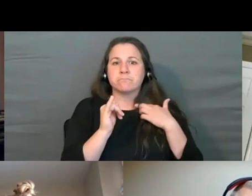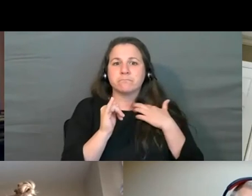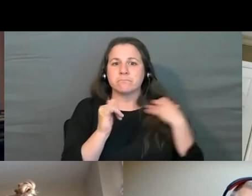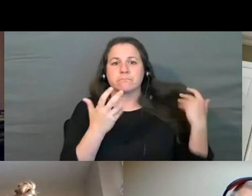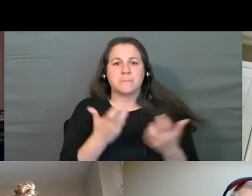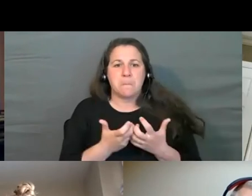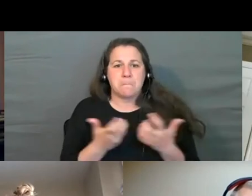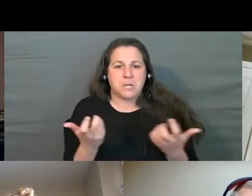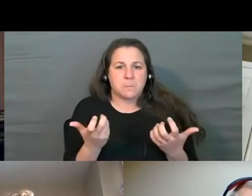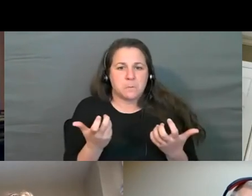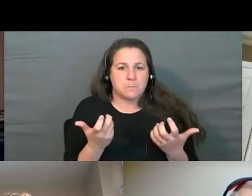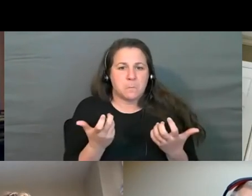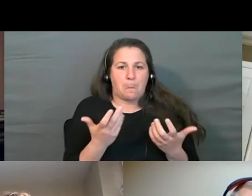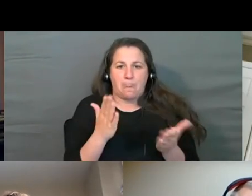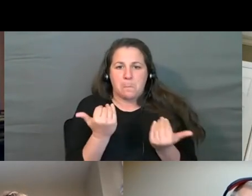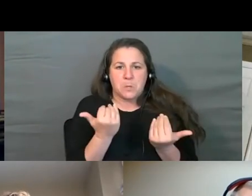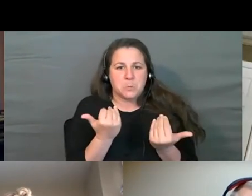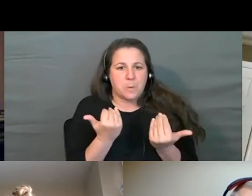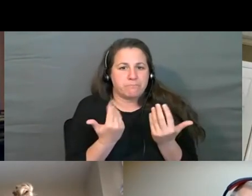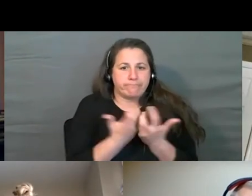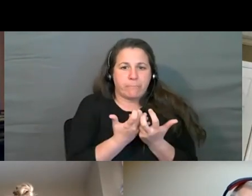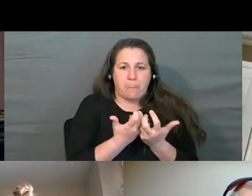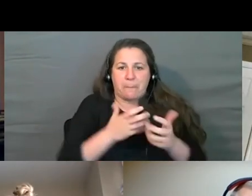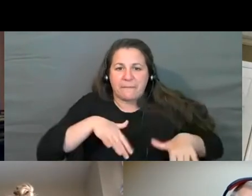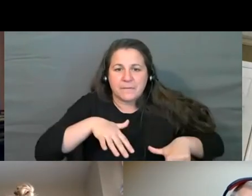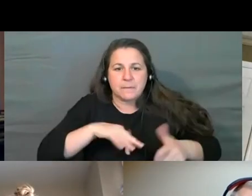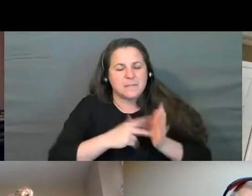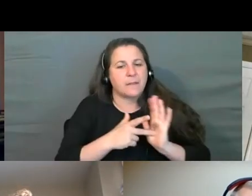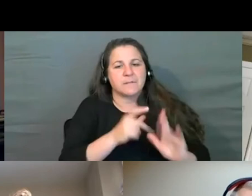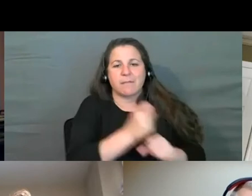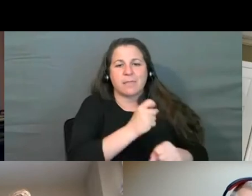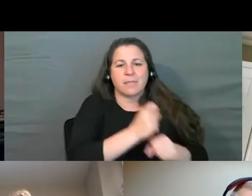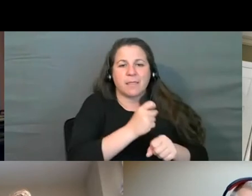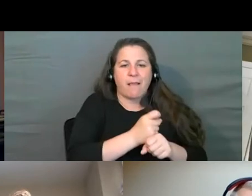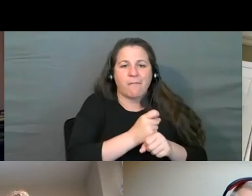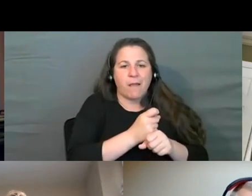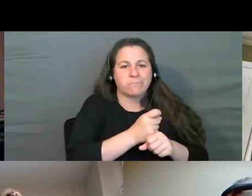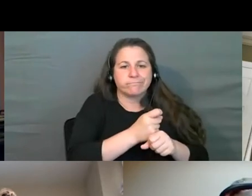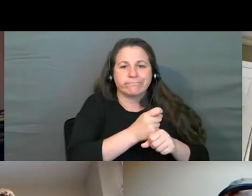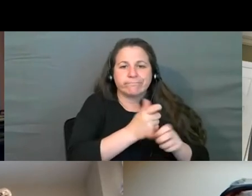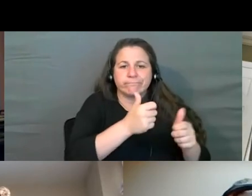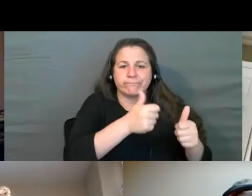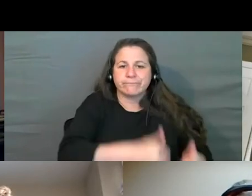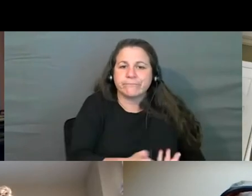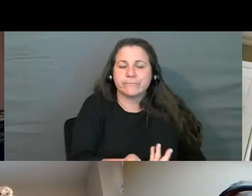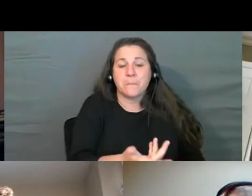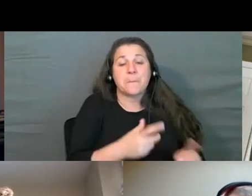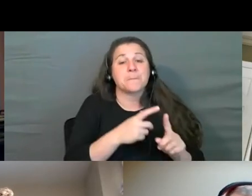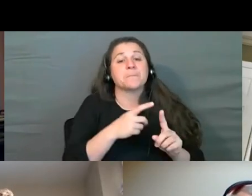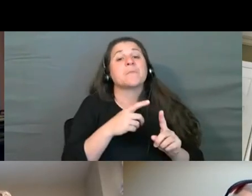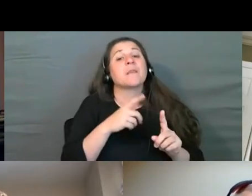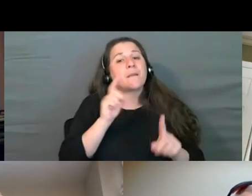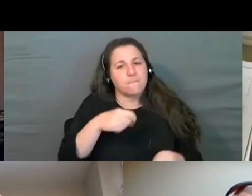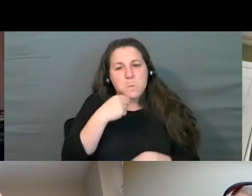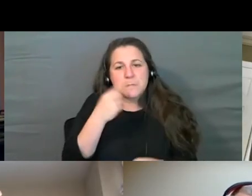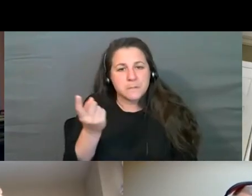sur la prestation de travail, je pense que c'est très important de le dévoiler. Maintenant, c'est dans le comment le dévoiler, puis avec